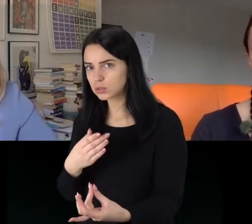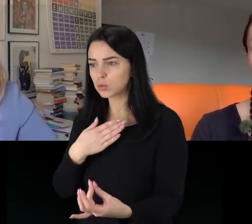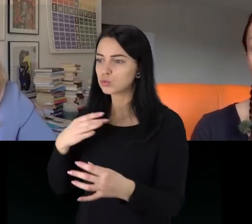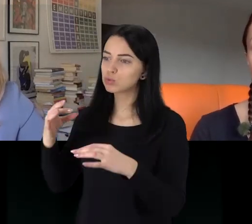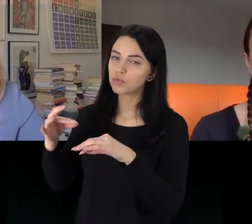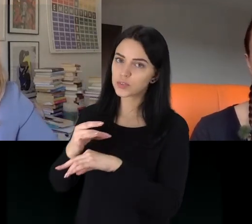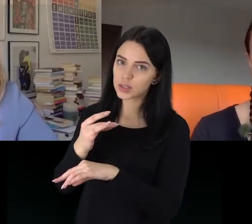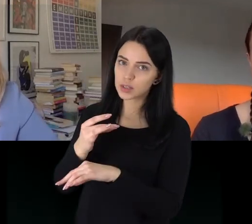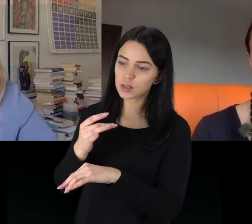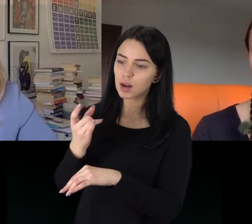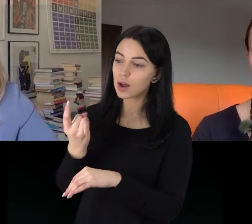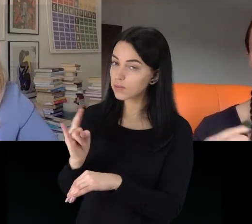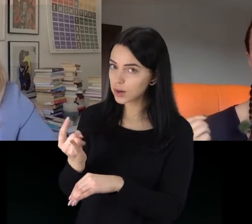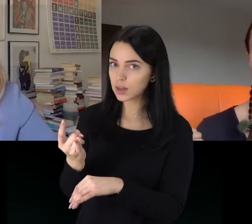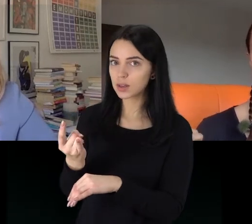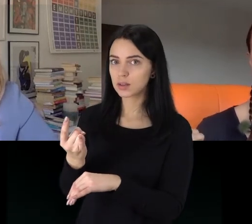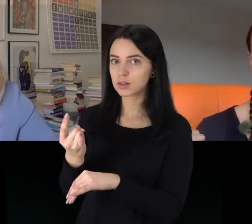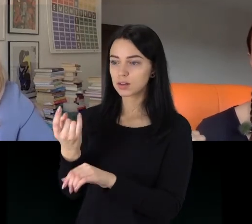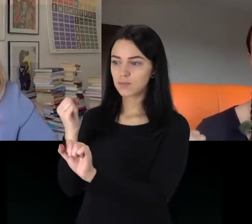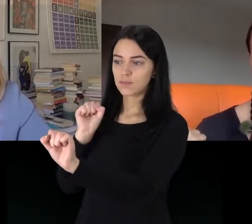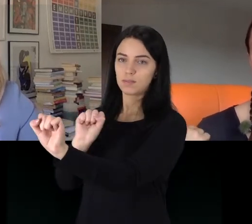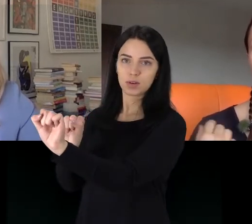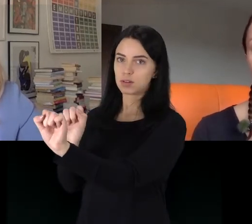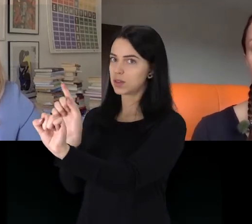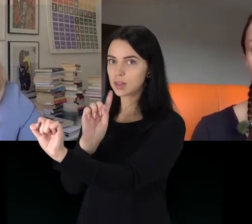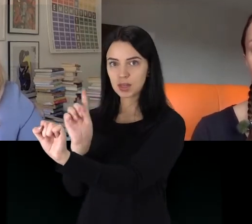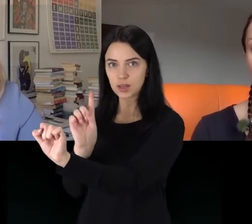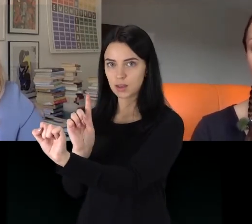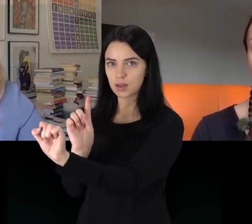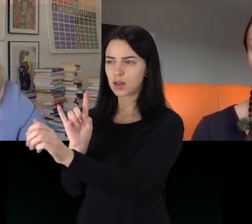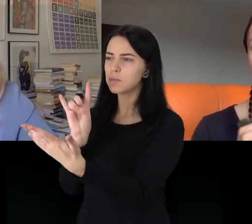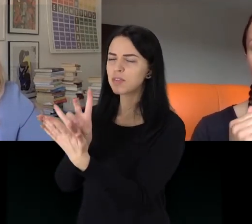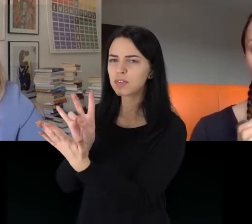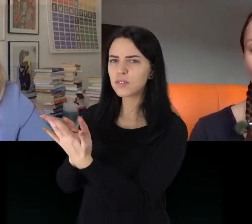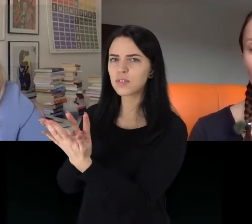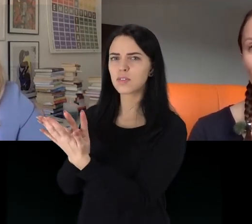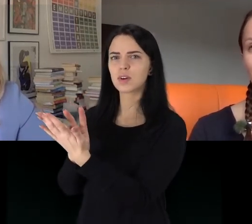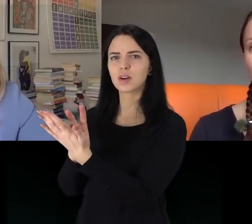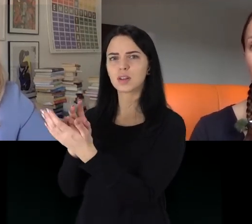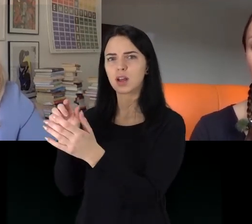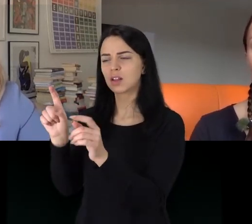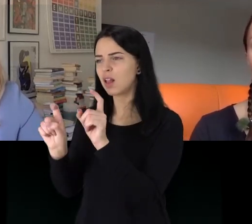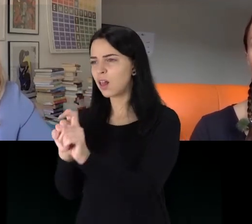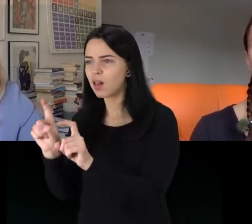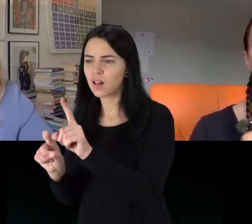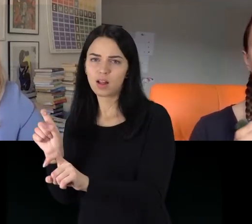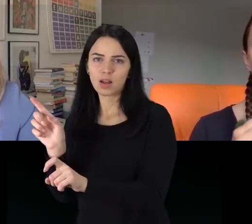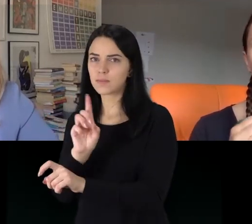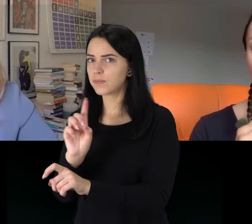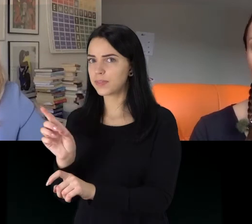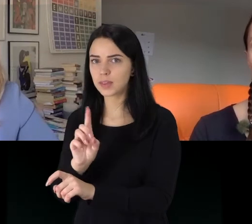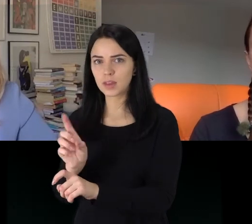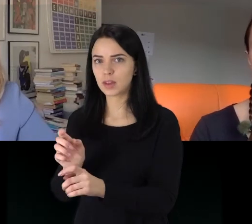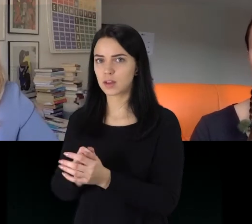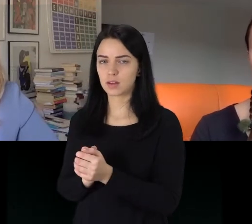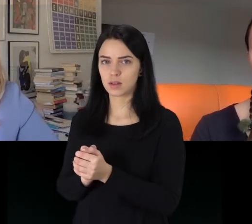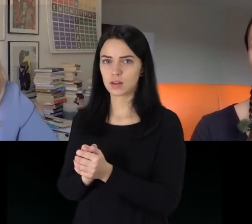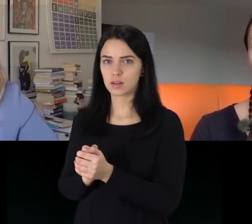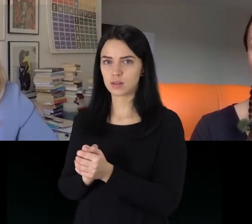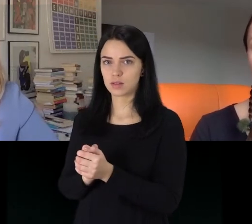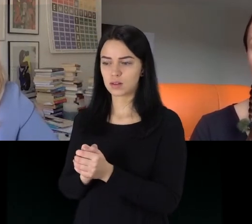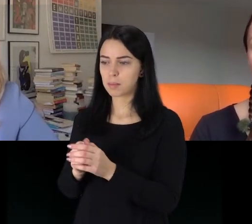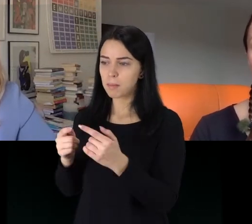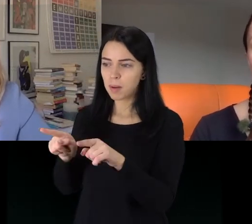partneris, ar tai būtų mūsų vaikas. Nepreiti už nugaros, negrasinti, nešantažuoti, nebandyti kažkaip